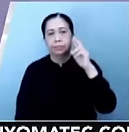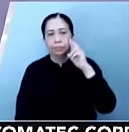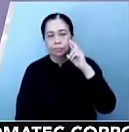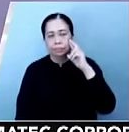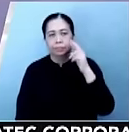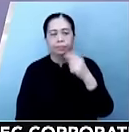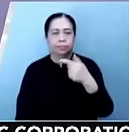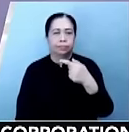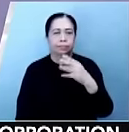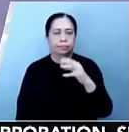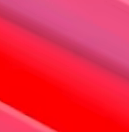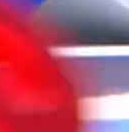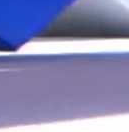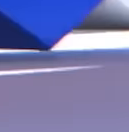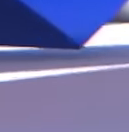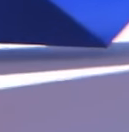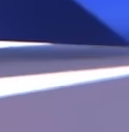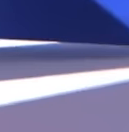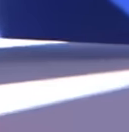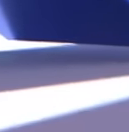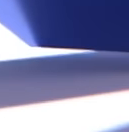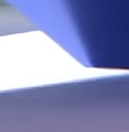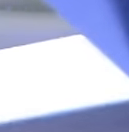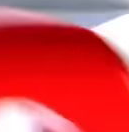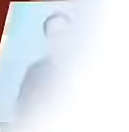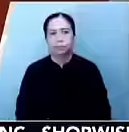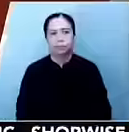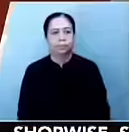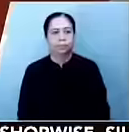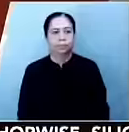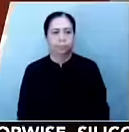Regional TV, Juan Mindanao.